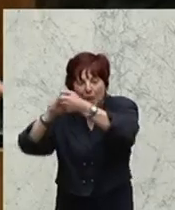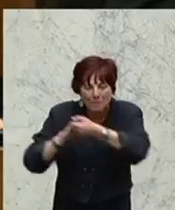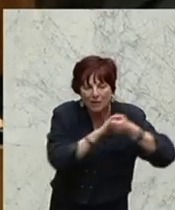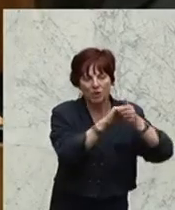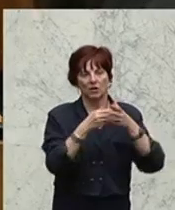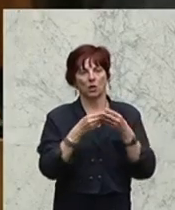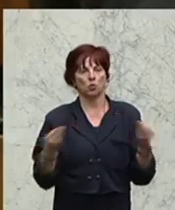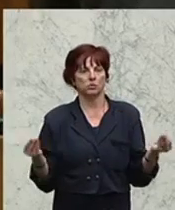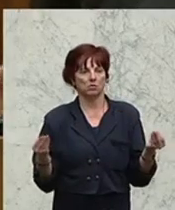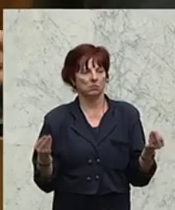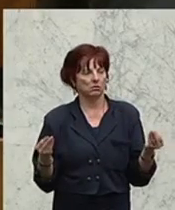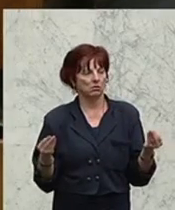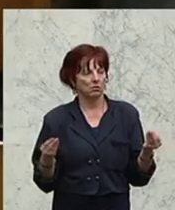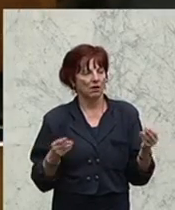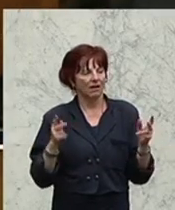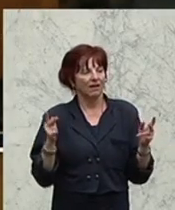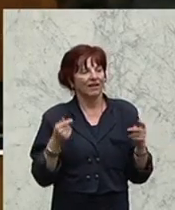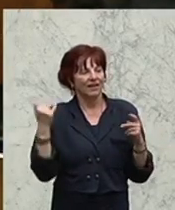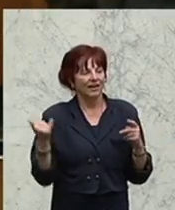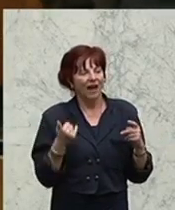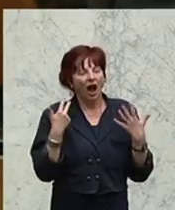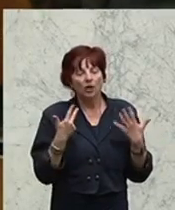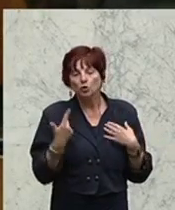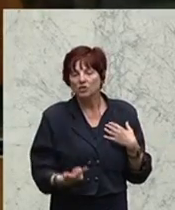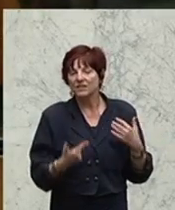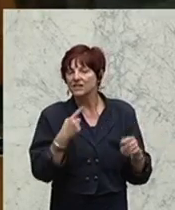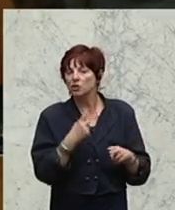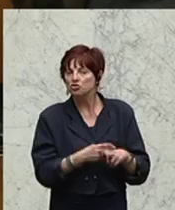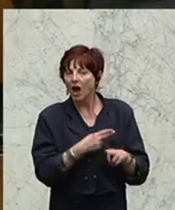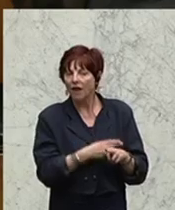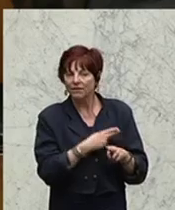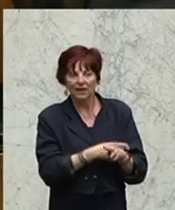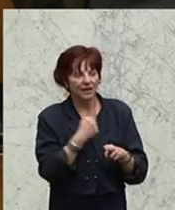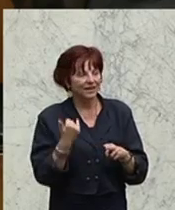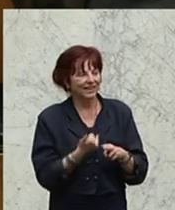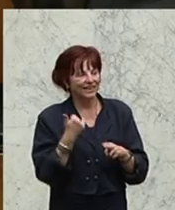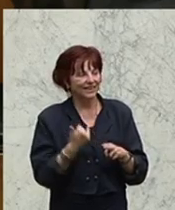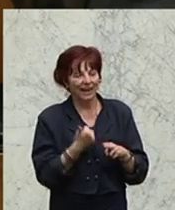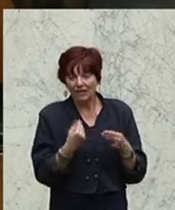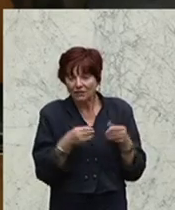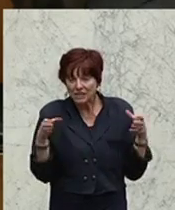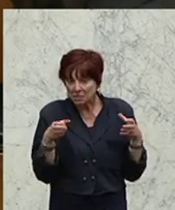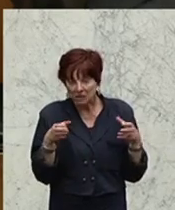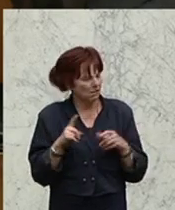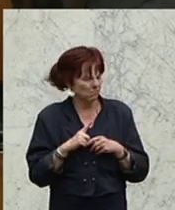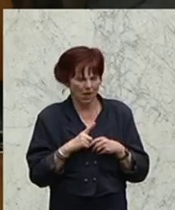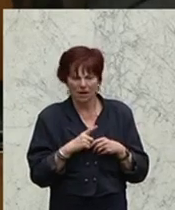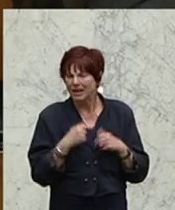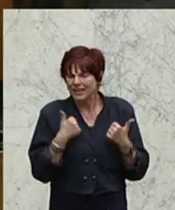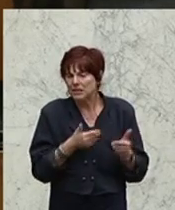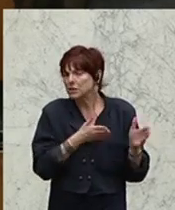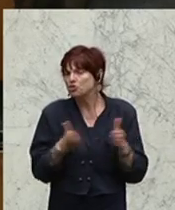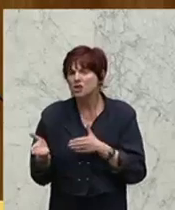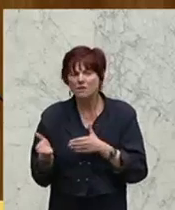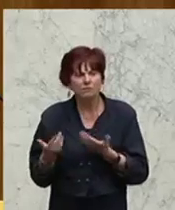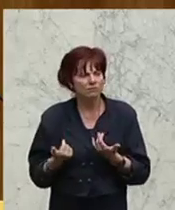Wir können nicht sagen, jeder tut ein bisschen was in Europa, 28 Staaten, sondern das geht ja völlig daneben. Wir haben gar nicht die Kapazität, das